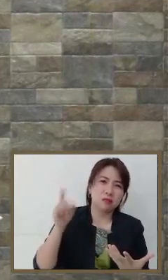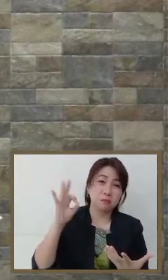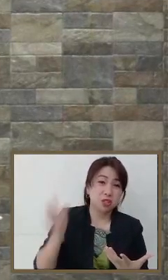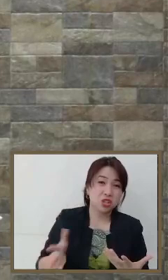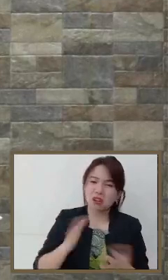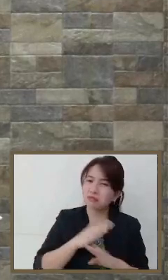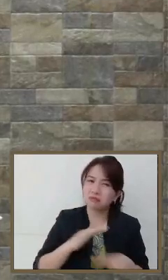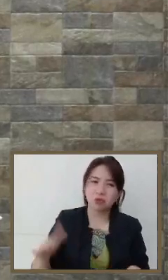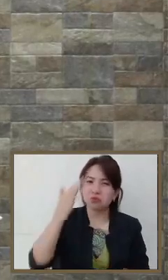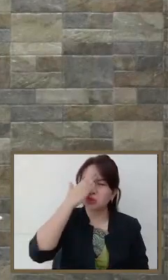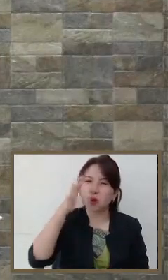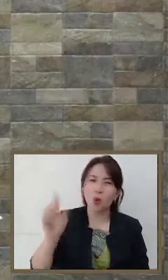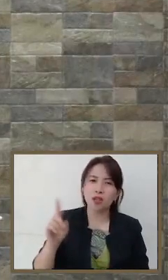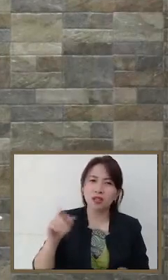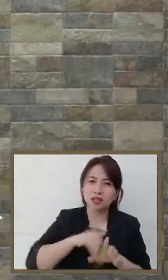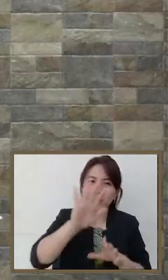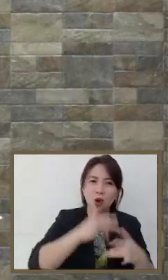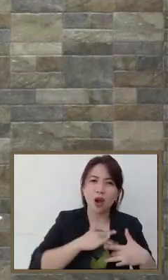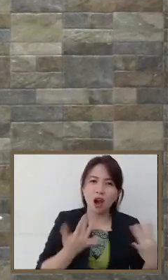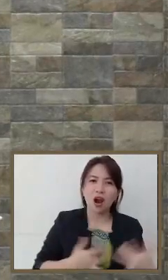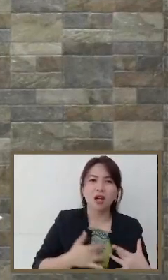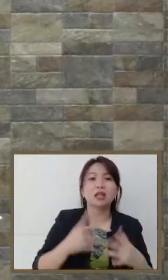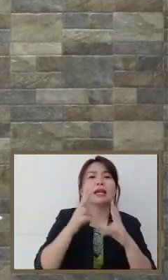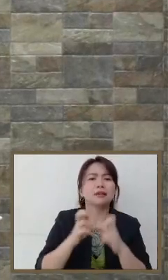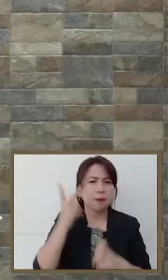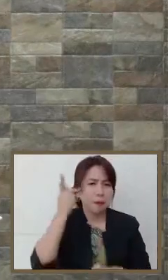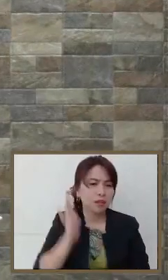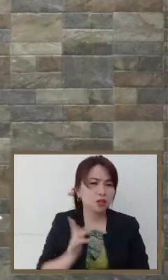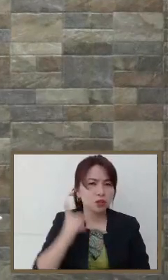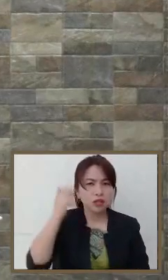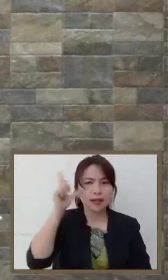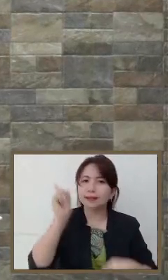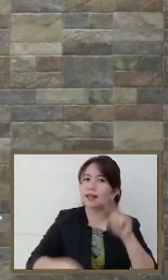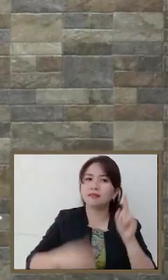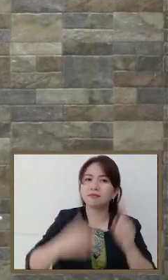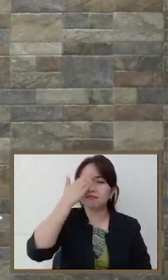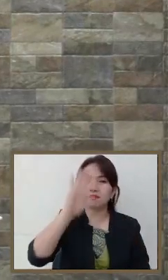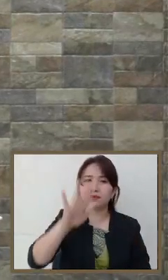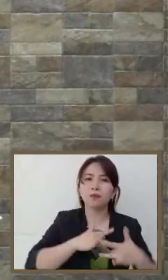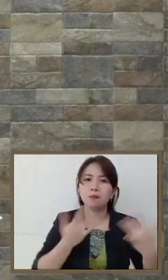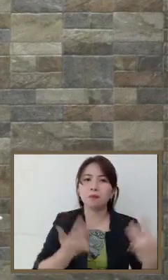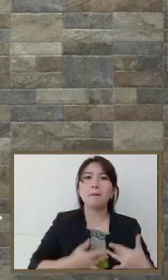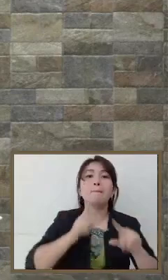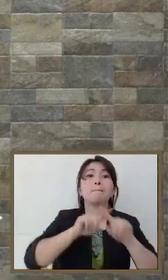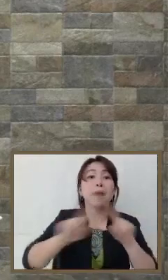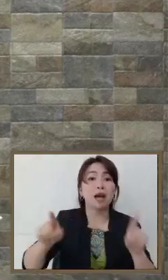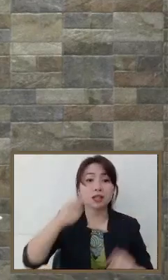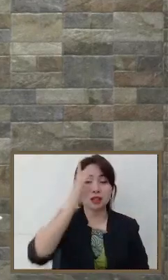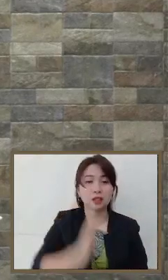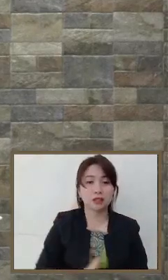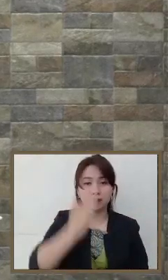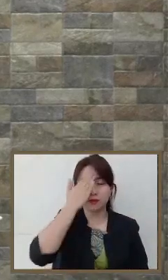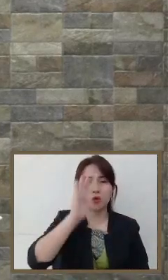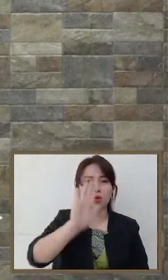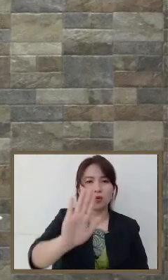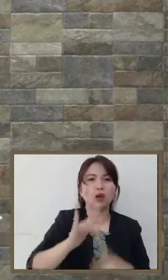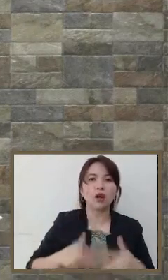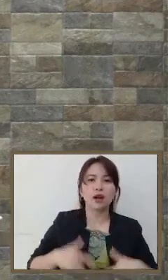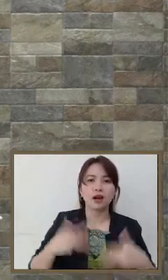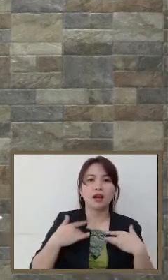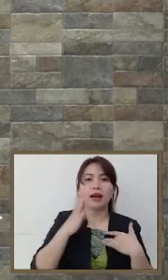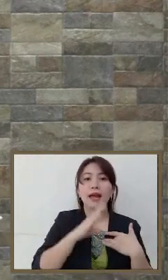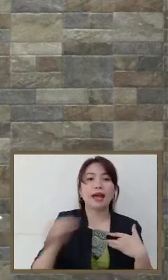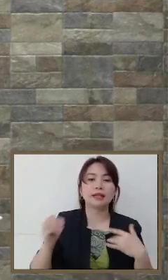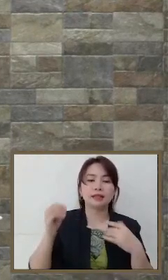mahal na Pastor hindi na yan alam ng mga taong nakapaligid sa atin pero alam yan ng Diyos At pagdating sa temptation Mga